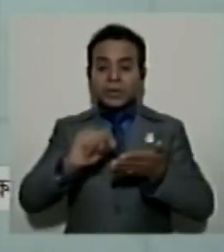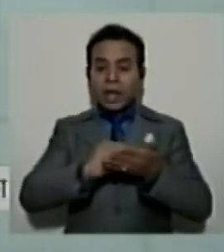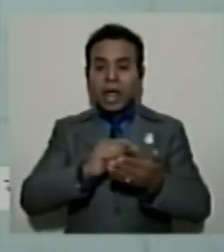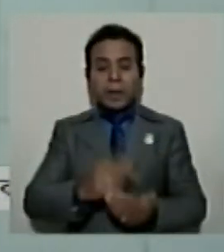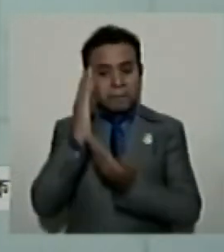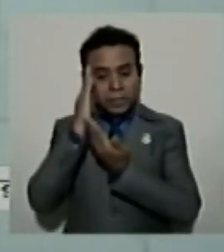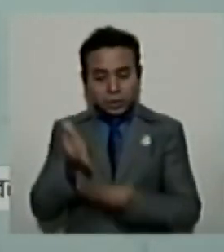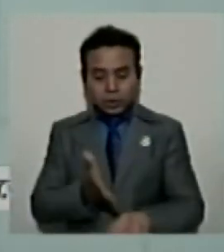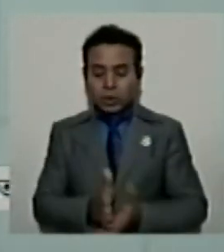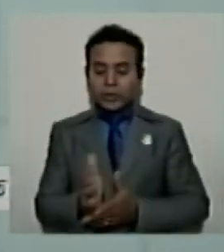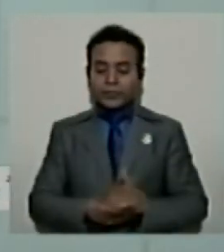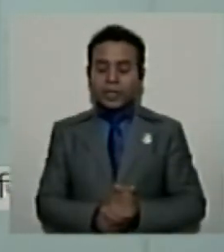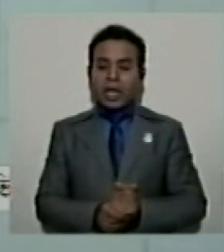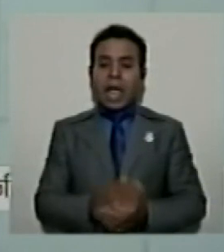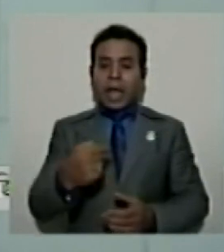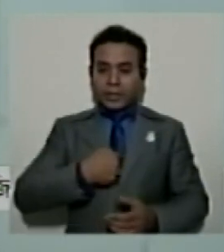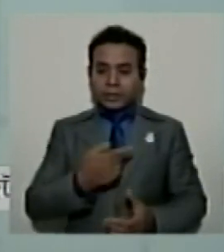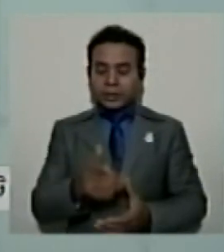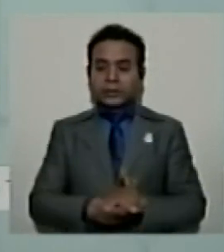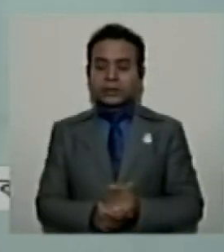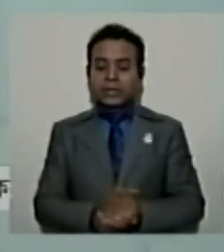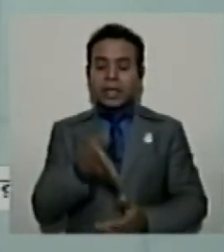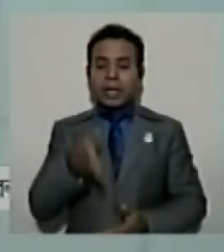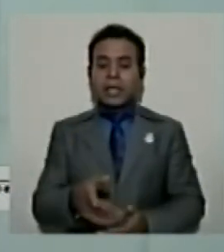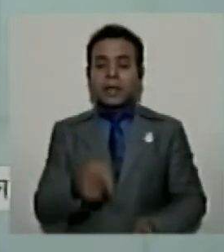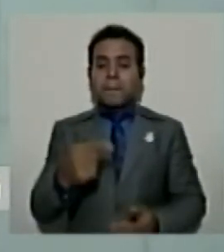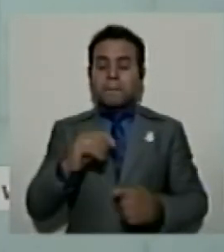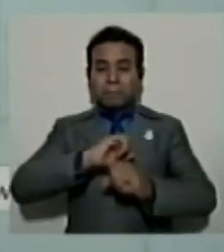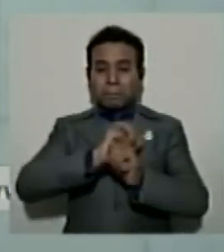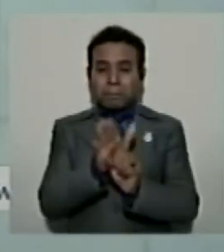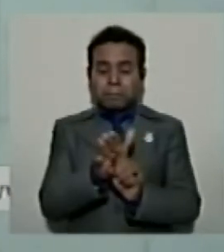পারবো না। আমরা গত 24 ঘন্টায়